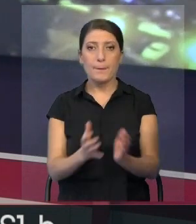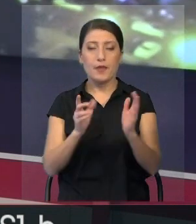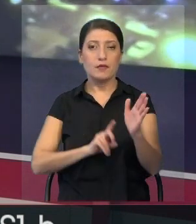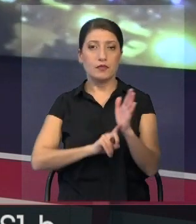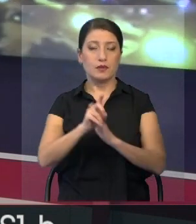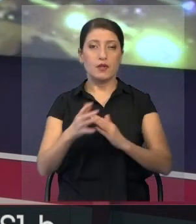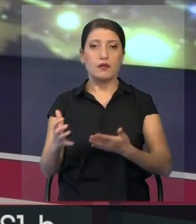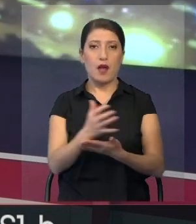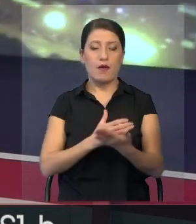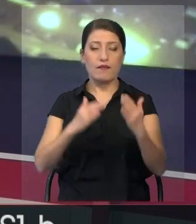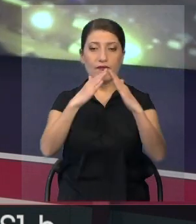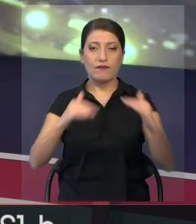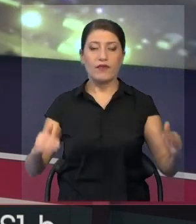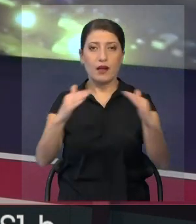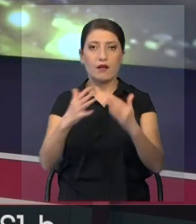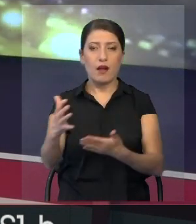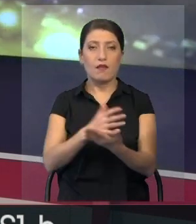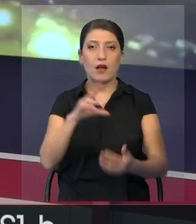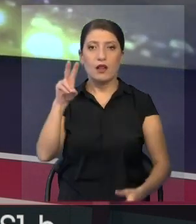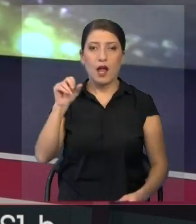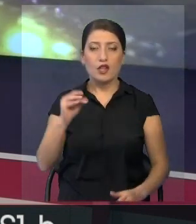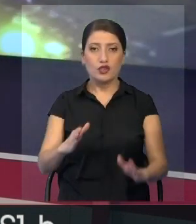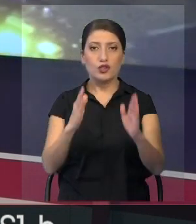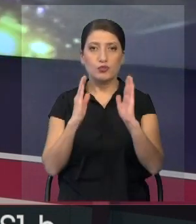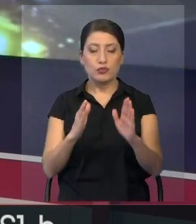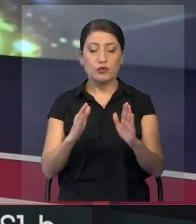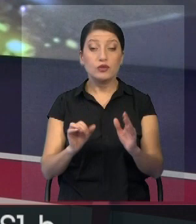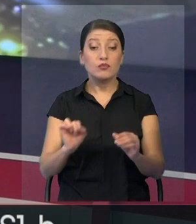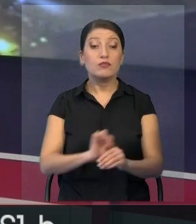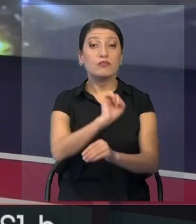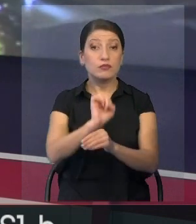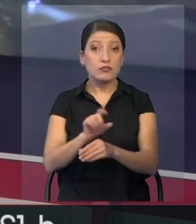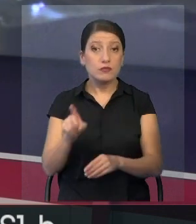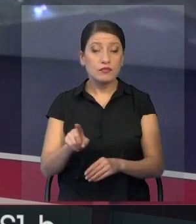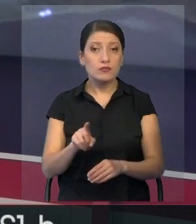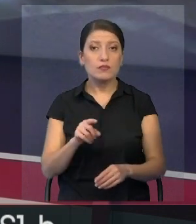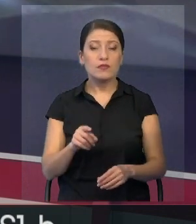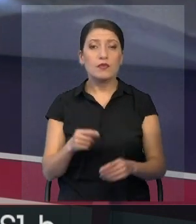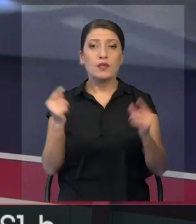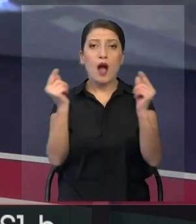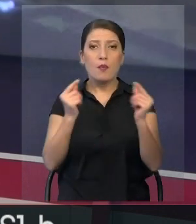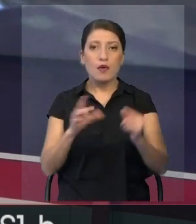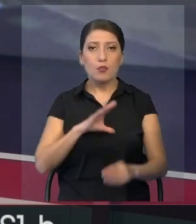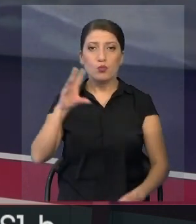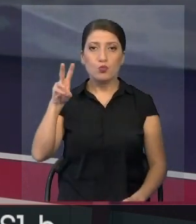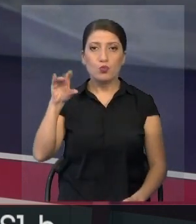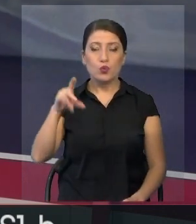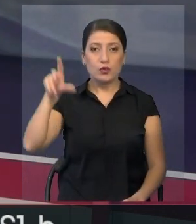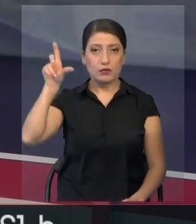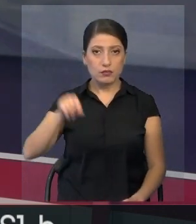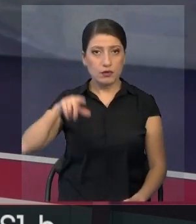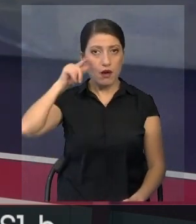սկսել էին հավաքել վրանները Լաչինի միջանցքից, բայց կանգնեցրել են այդ գործը, ինչը ինչ-որ զուգատիպությամբ համընկել է Մուրի այցին